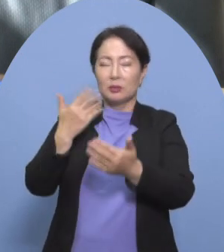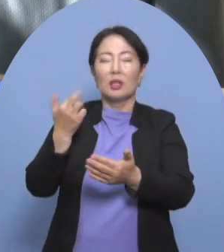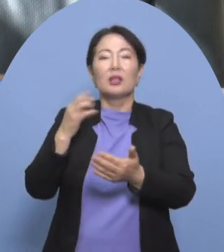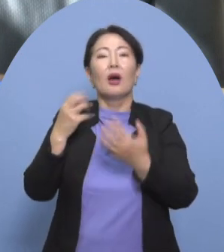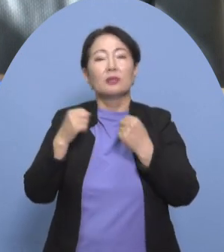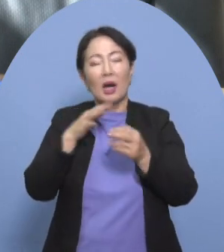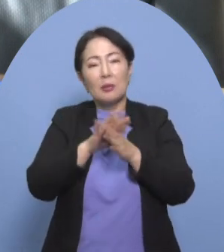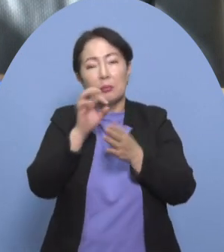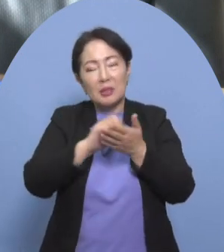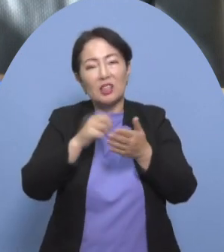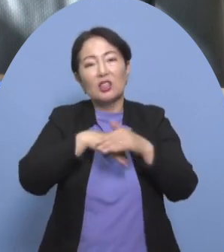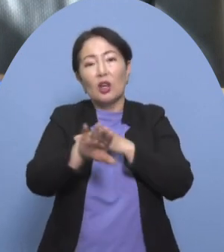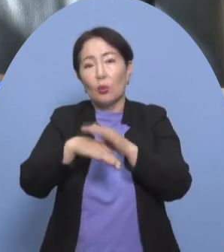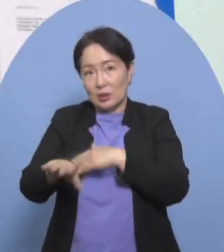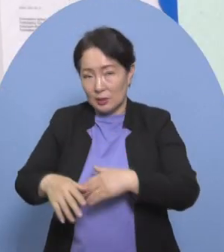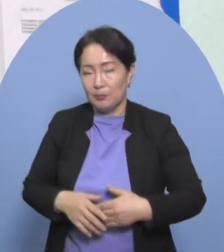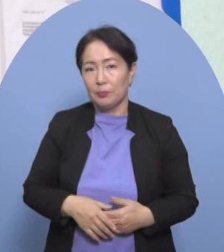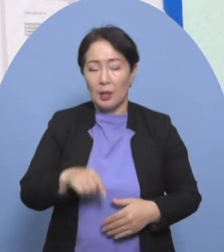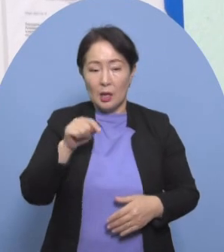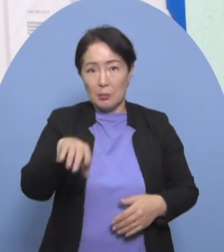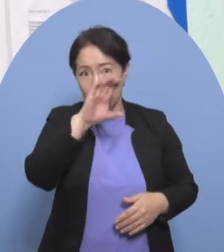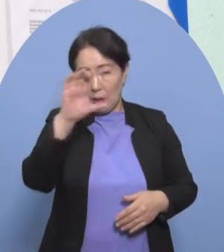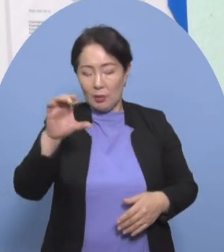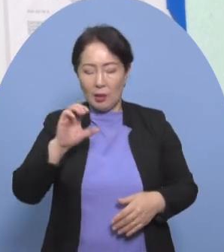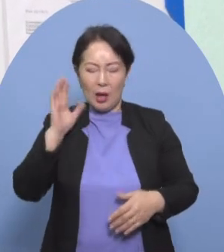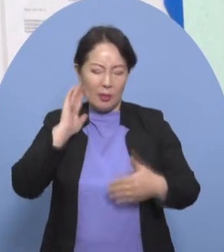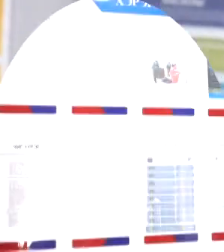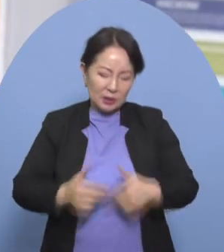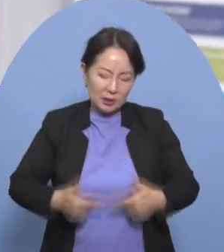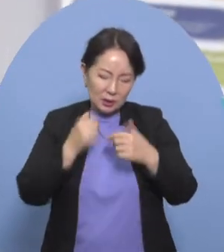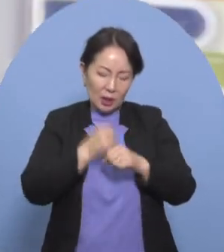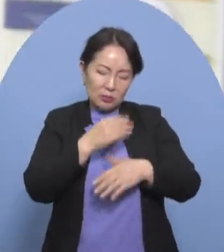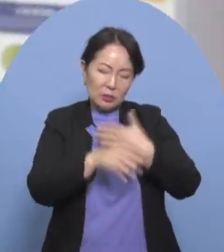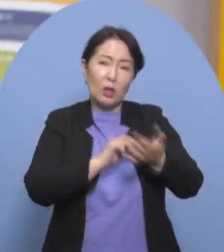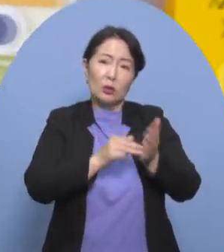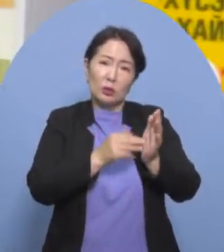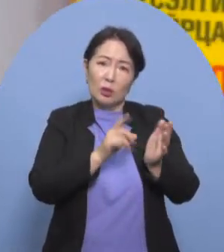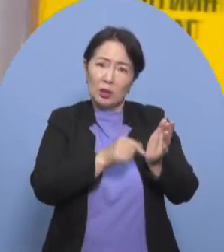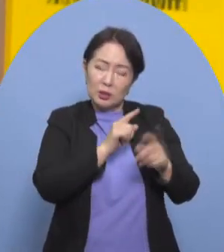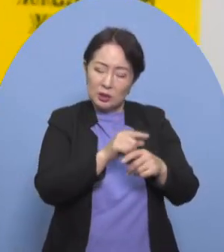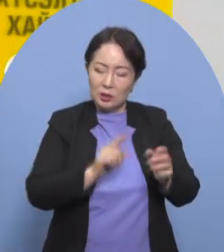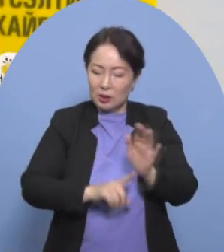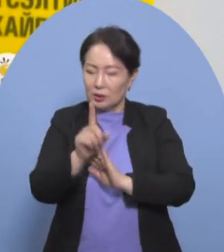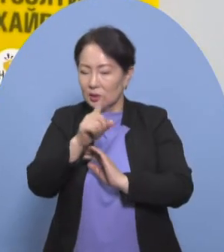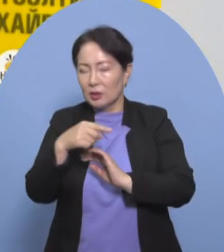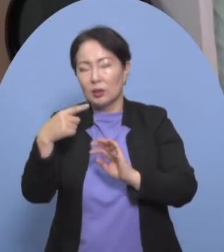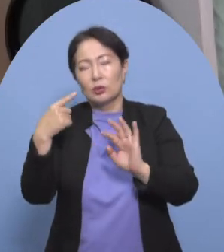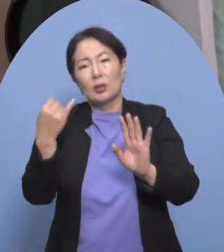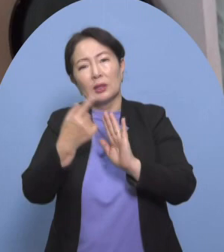алтан мэдэгдлийг бидний зүгээс өгсөн байгаа. Тус байгууллагын хувьд авилгын эсрэг үйл ажиллагааны төлөвлөгөөний хэрэгжилтийн эхний хагас жилийн